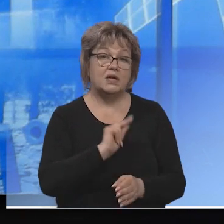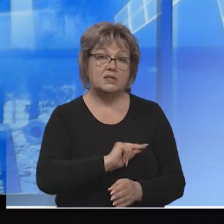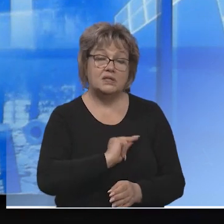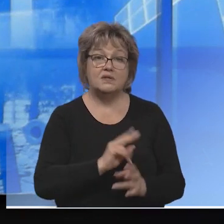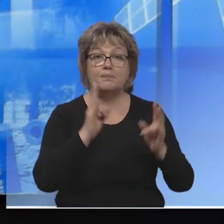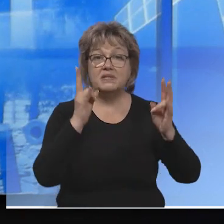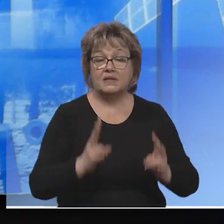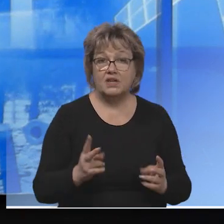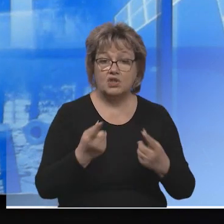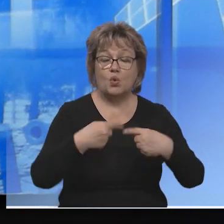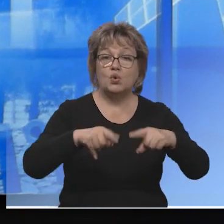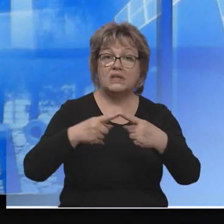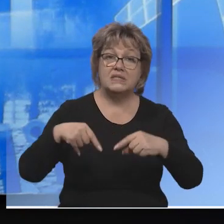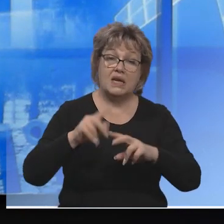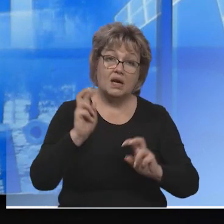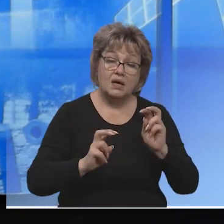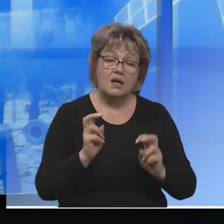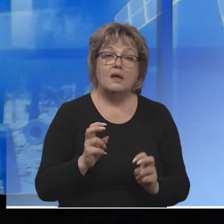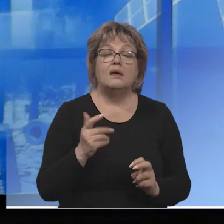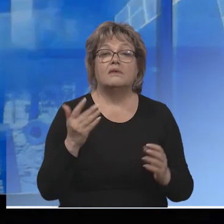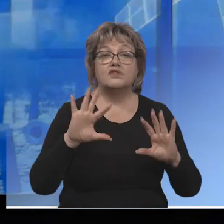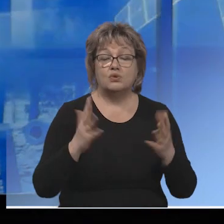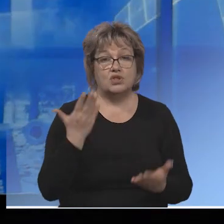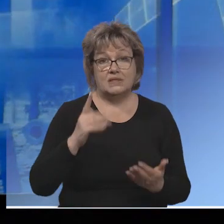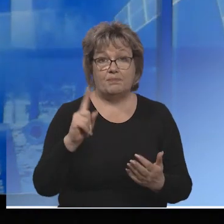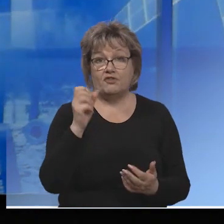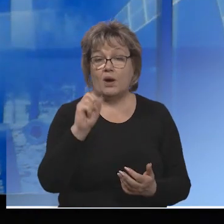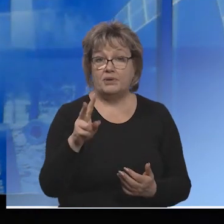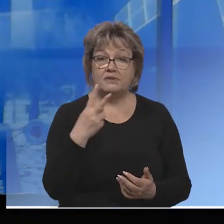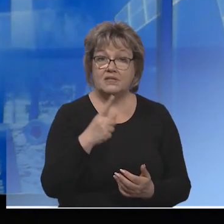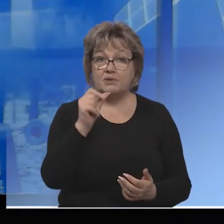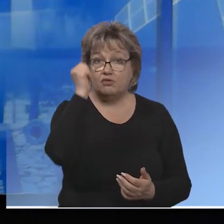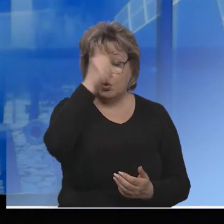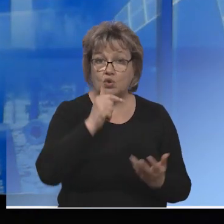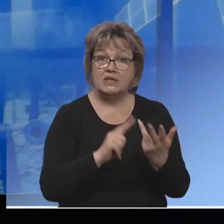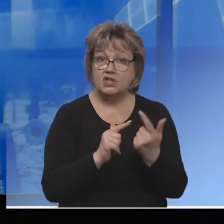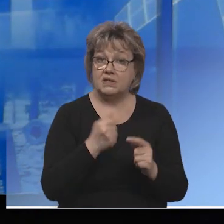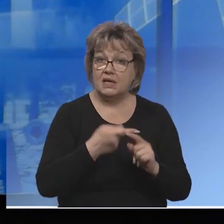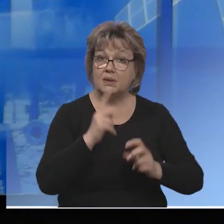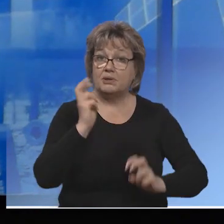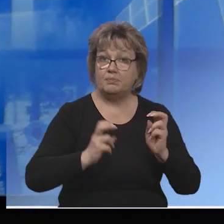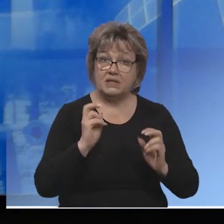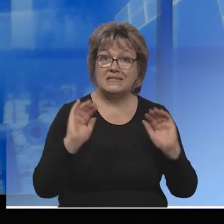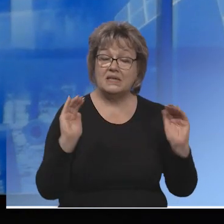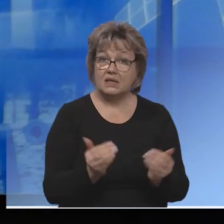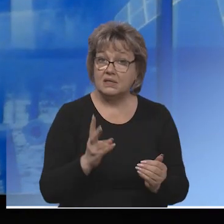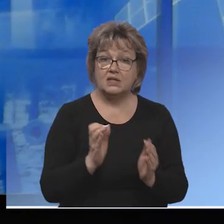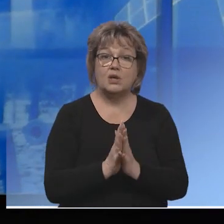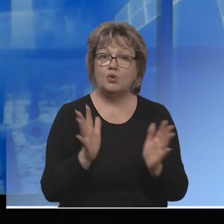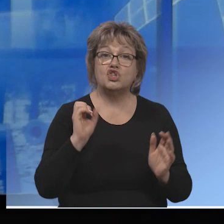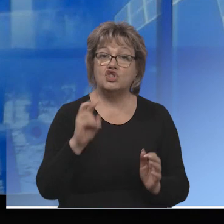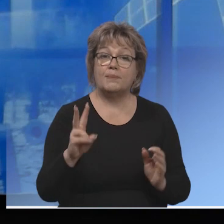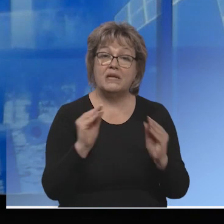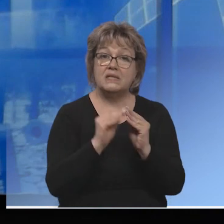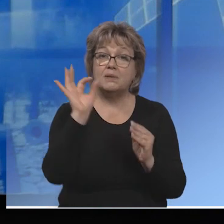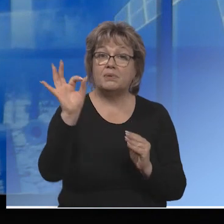осуществляют деятельность в пострадавших отраслях. И в случае, если к 1 апреля 2021 года численность на этих предприятиях сократится не больше, чем